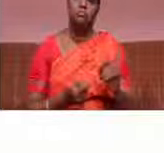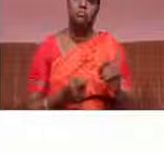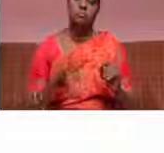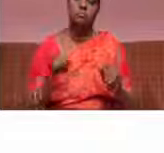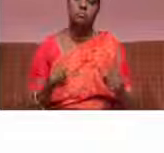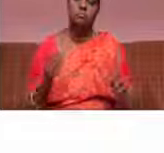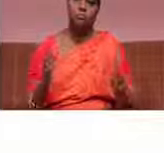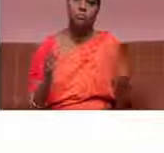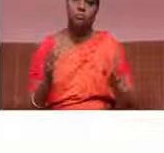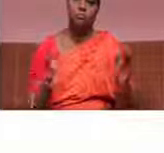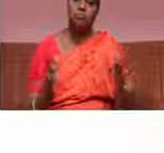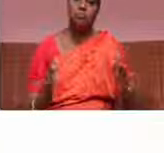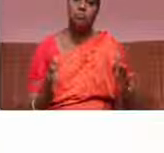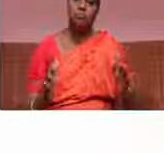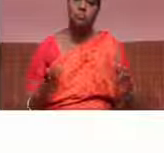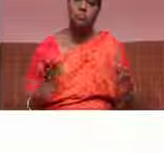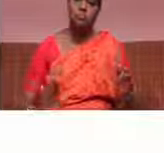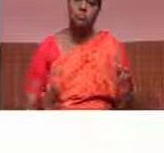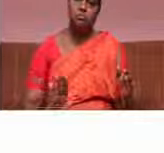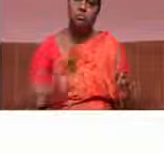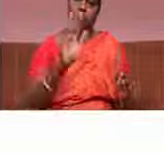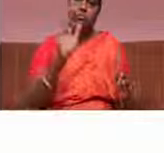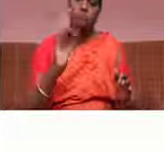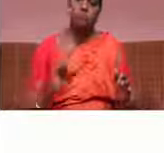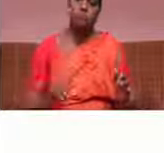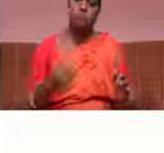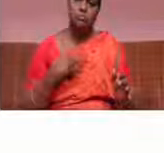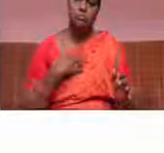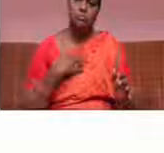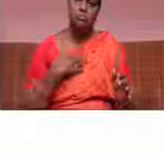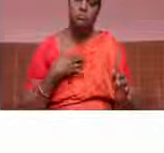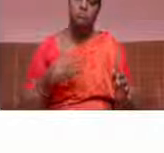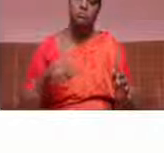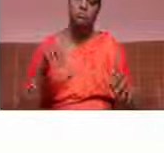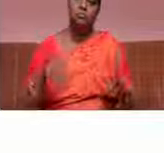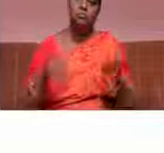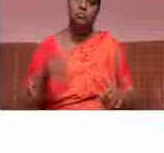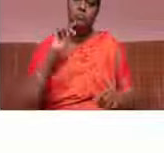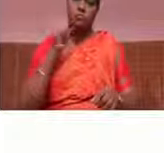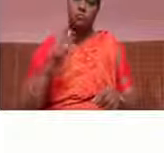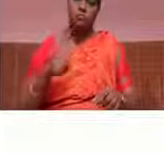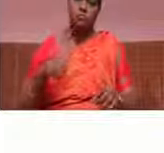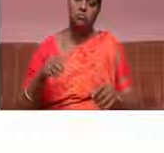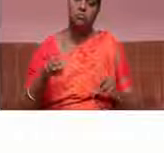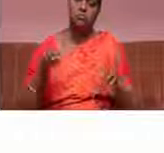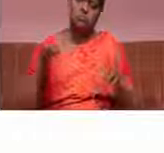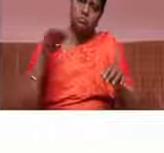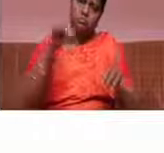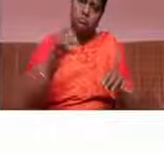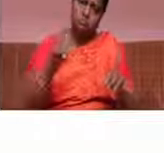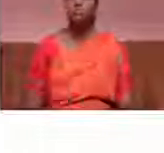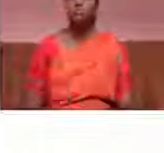இந்த வீல்சேரை ராம்பில் ஏற்றிச் செல்லும்போது நாமும் வாக்காளரும் முன்பக்கமாக சாய்ந்து கொள்ள